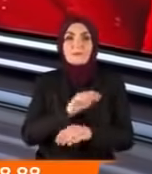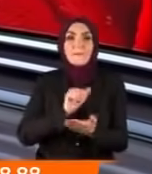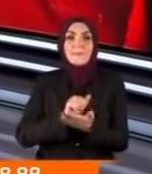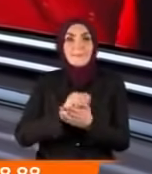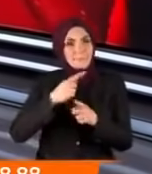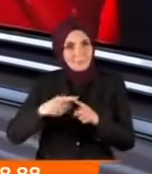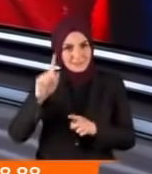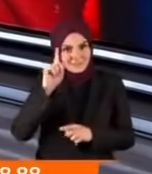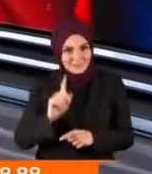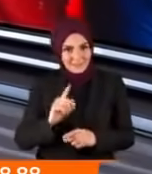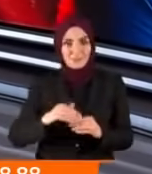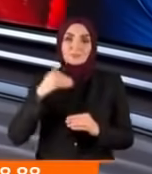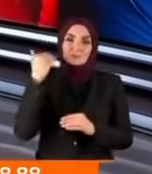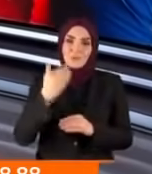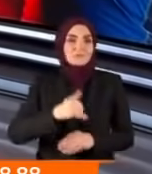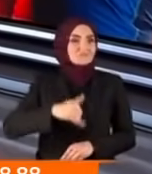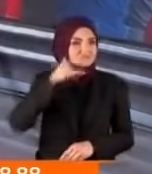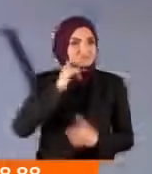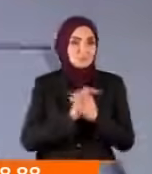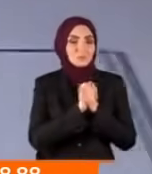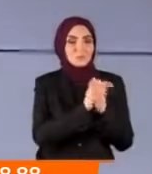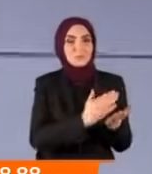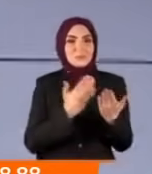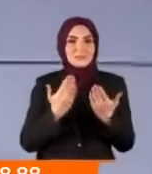arayıp bizzat kutladı.